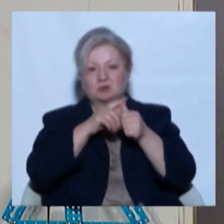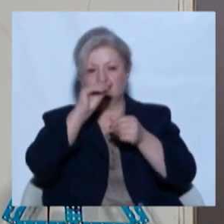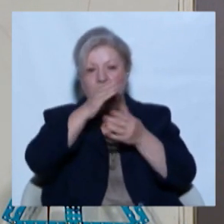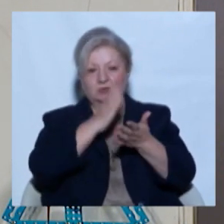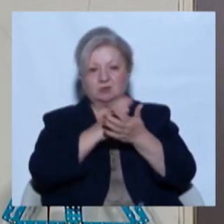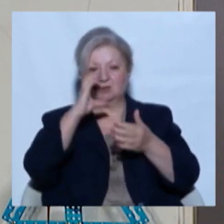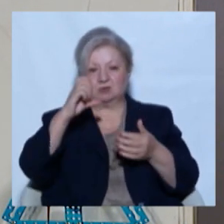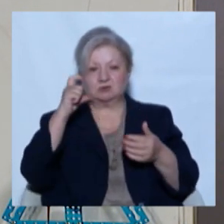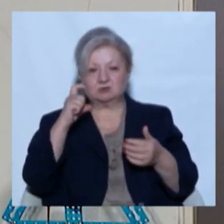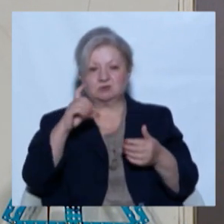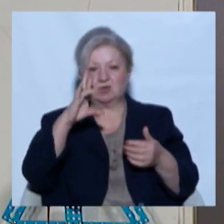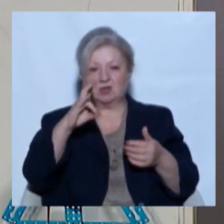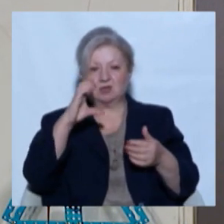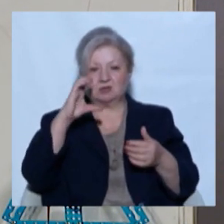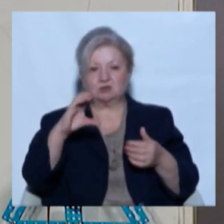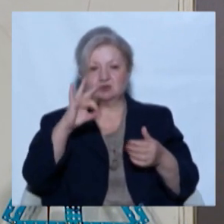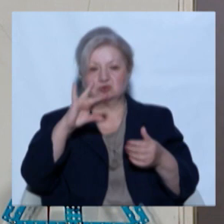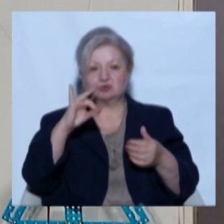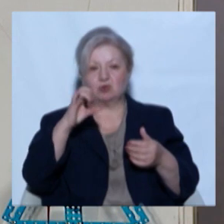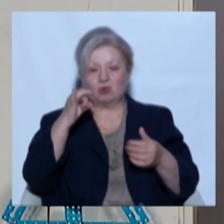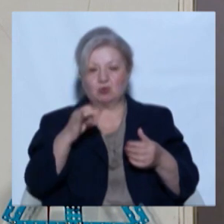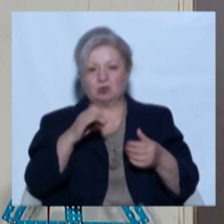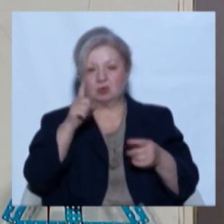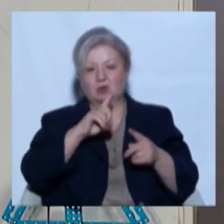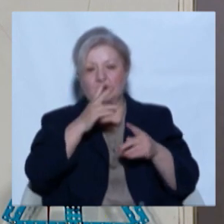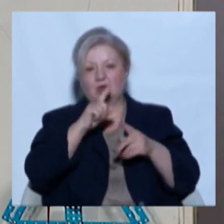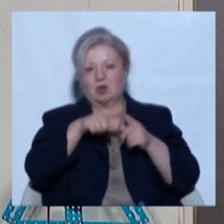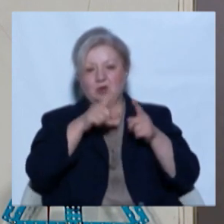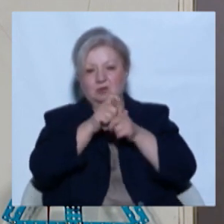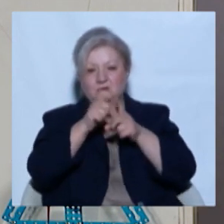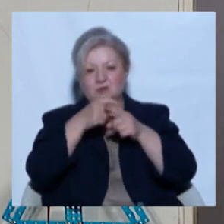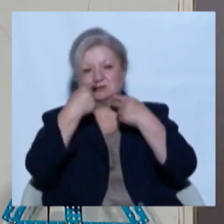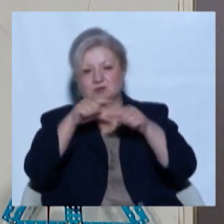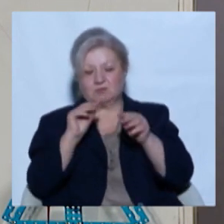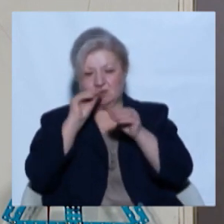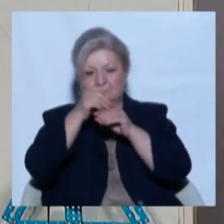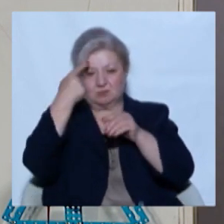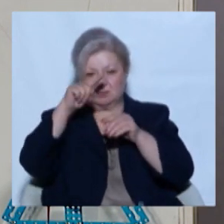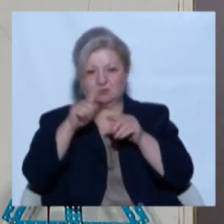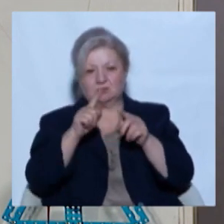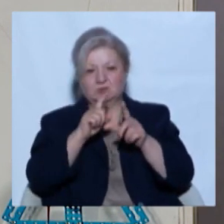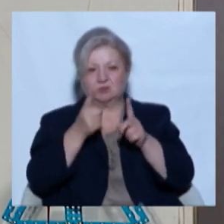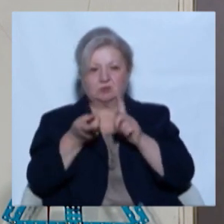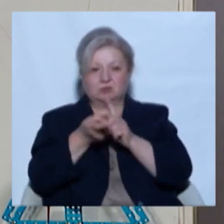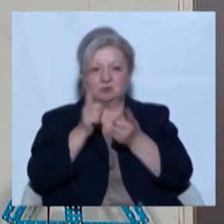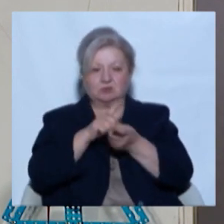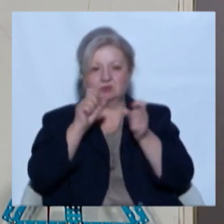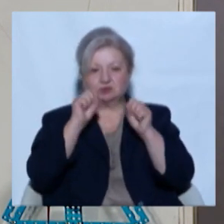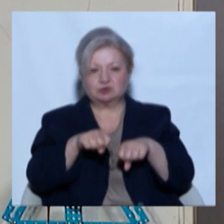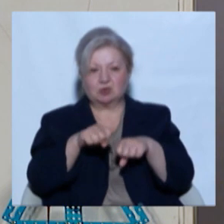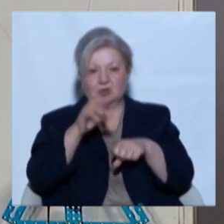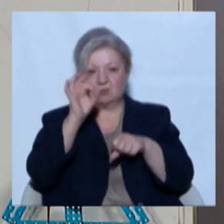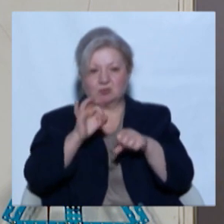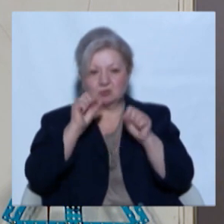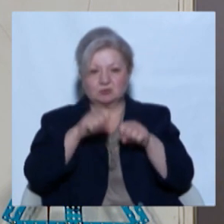სენსორი, მაგრამ მოდით ეს სიტყვა მუდმივად რო არ ვიხმაროთ, რაღაც ქართული შესატყვისი მოუძებნოთ მას, ნუ